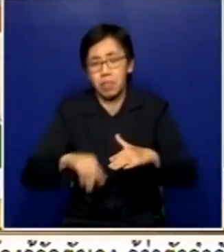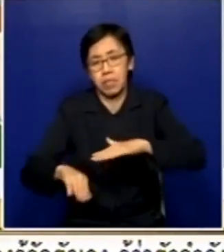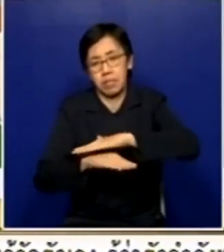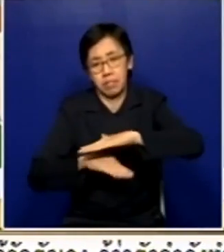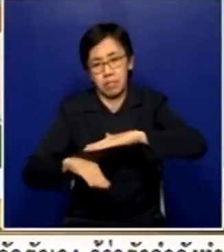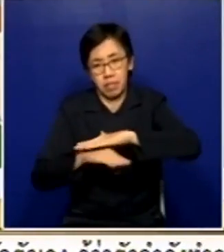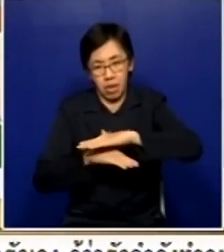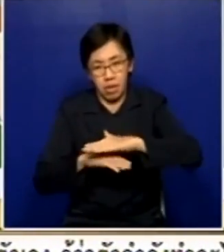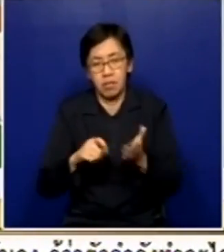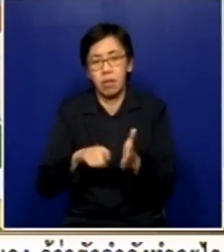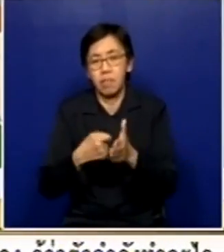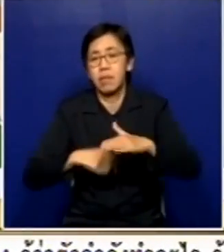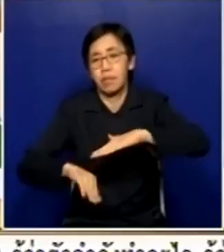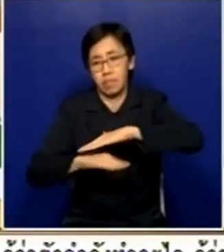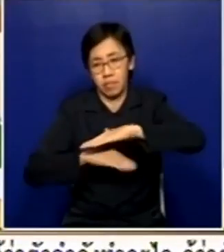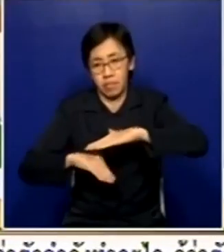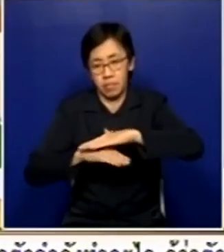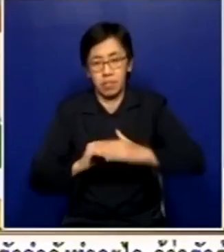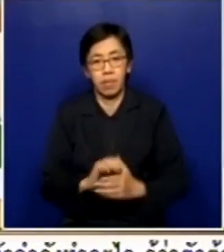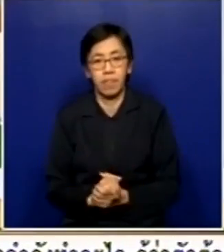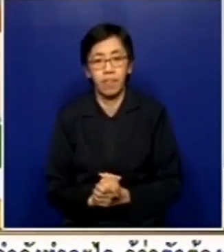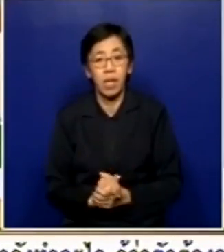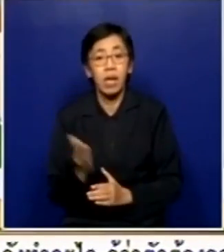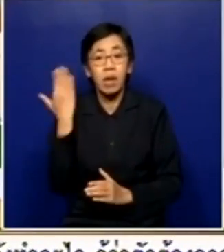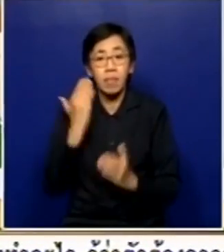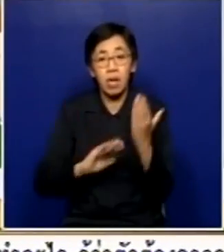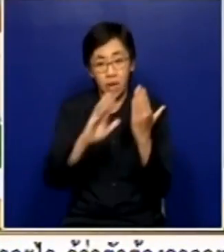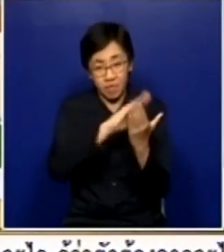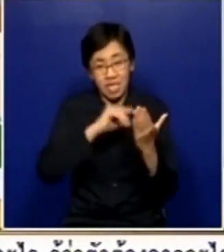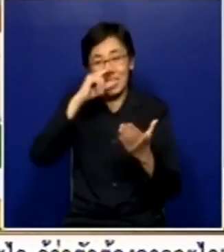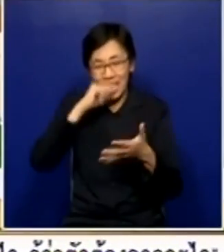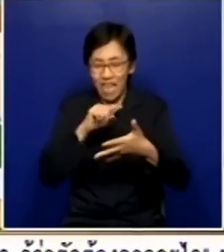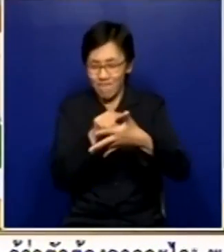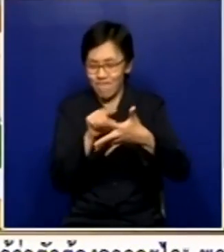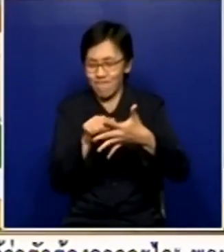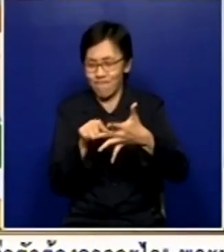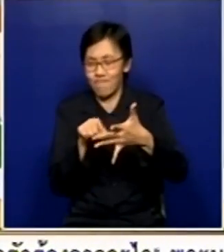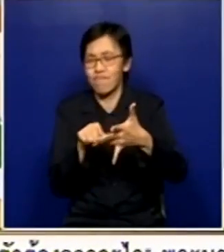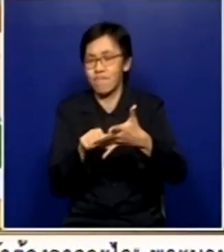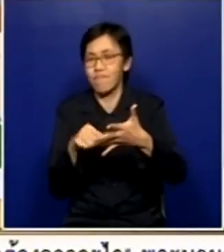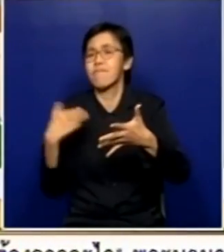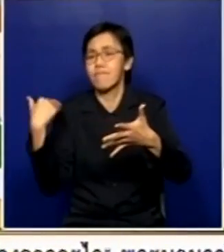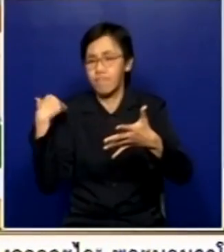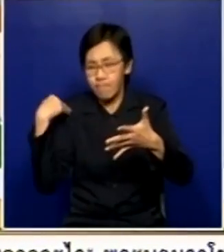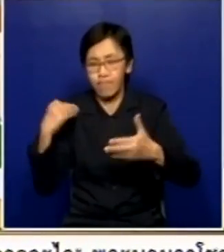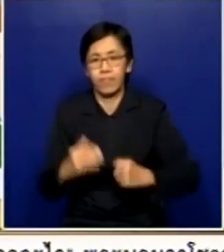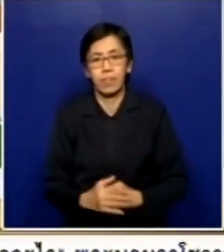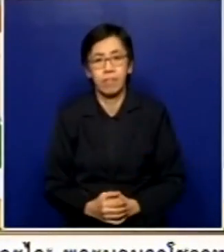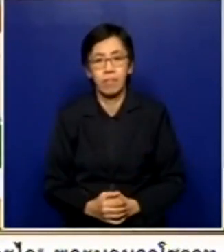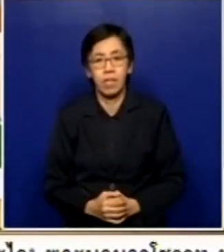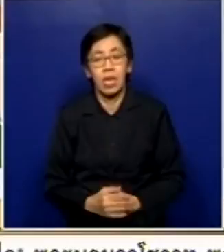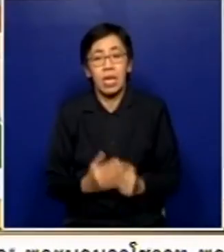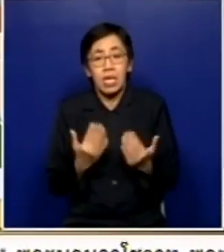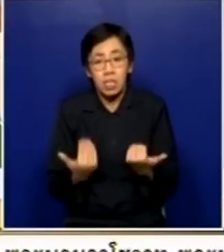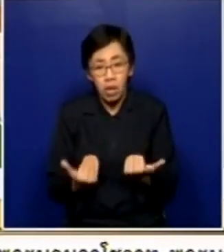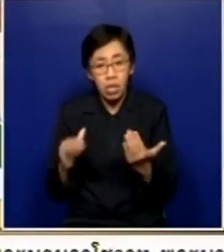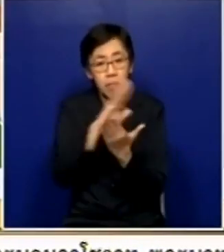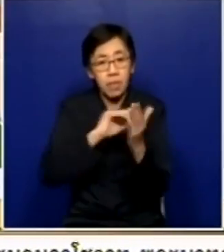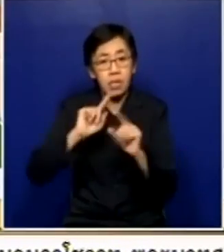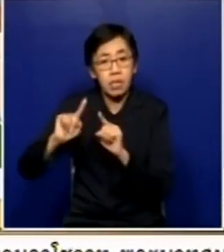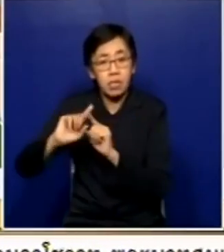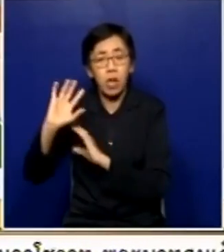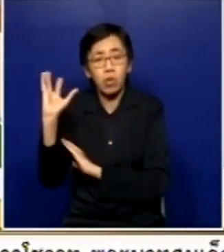มากๆที่ครั้งหนึ่งประเทศไทยก็เคยเป็นเช่นนั้นและในวันนี้แทนทุกประเทศทั่วโลก